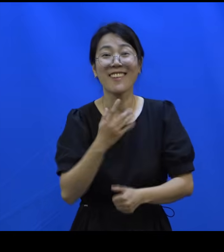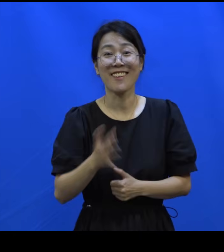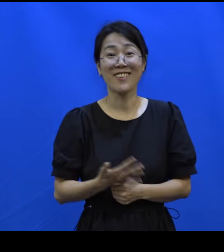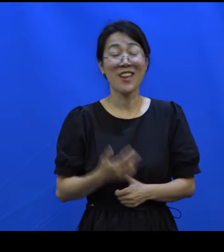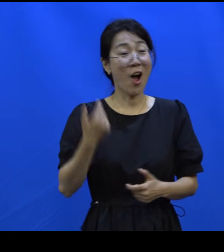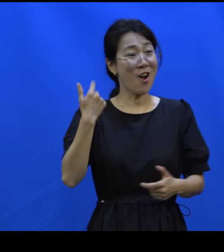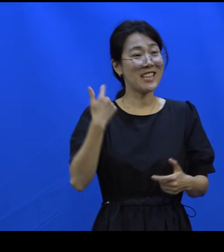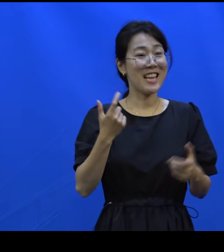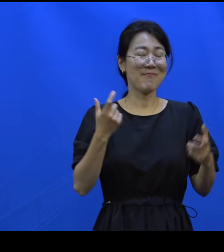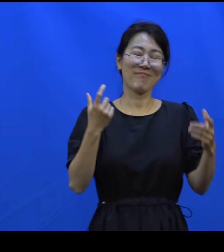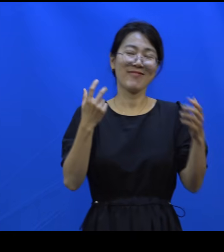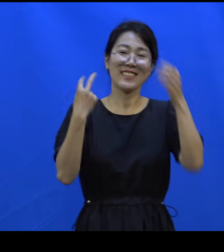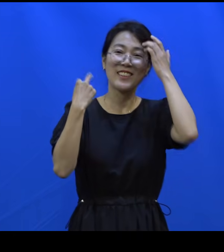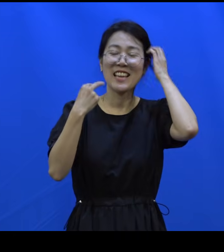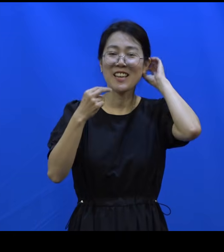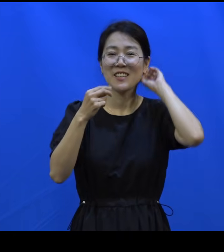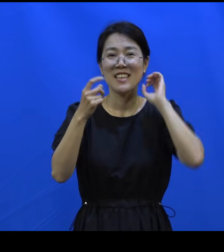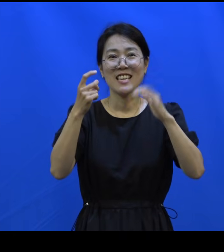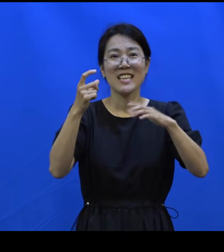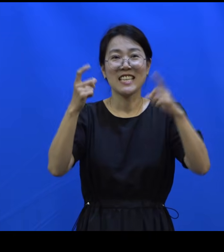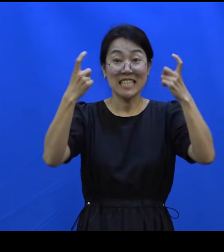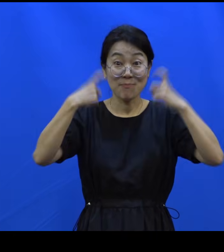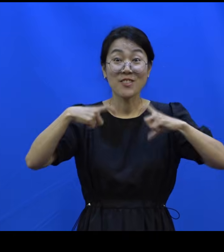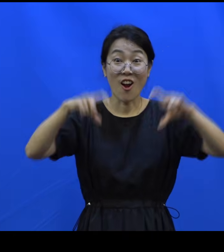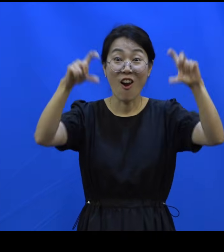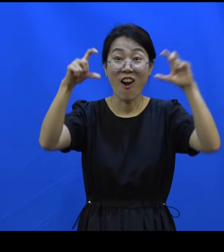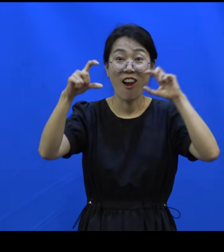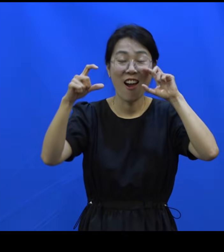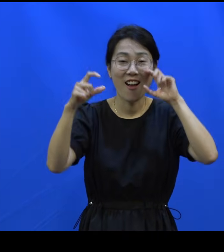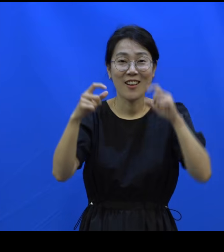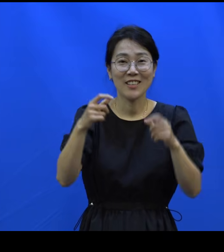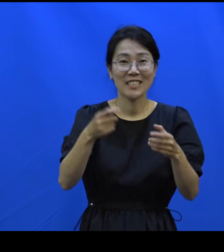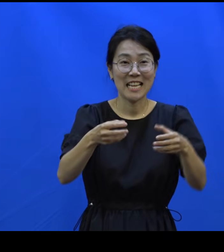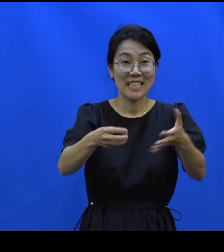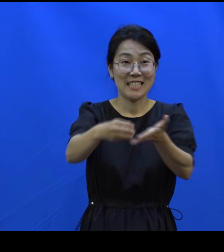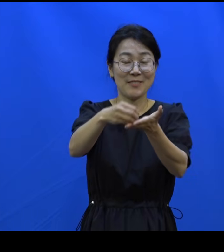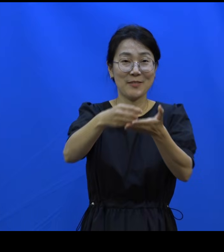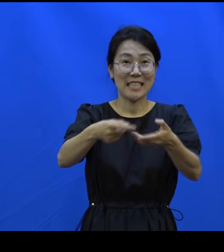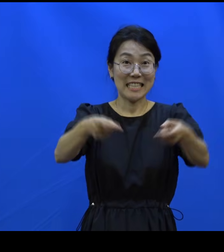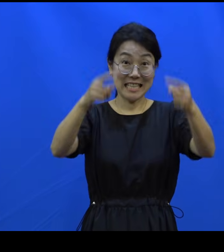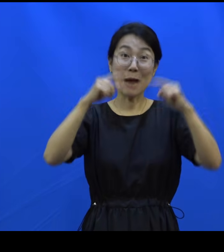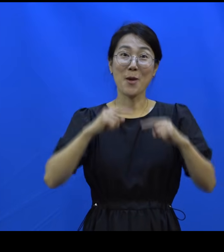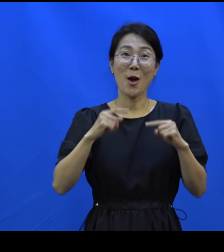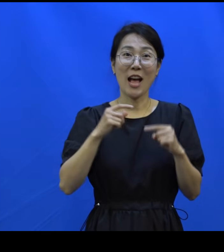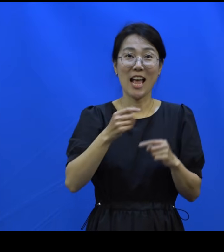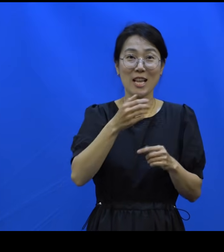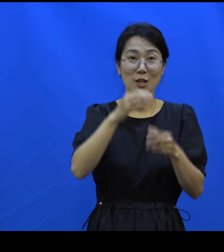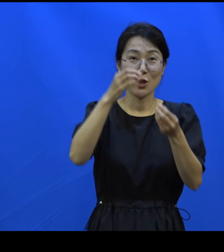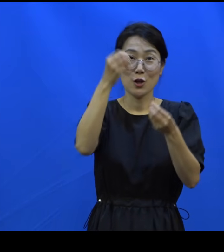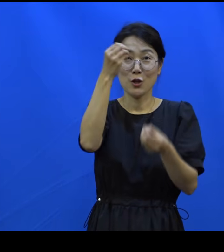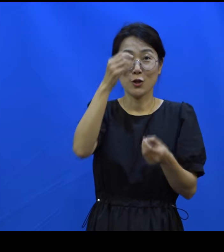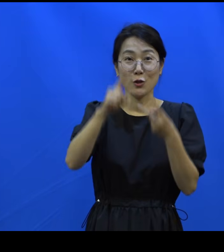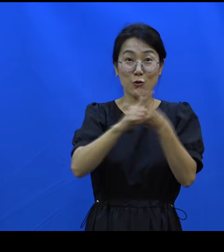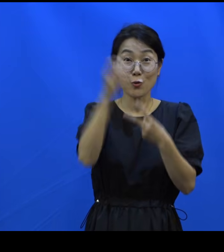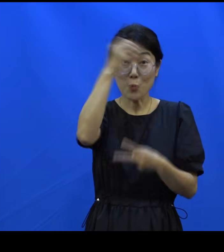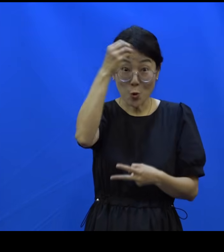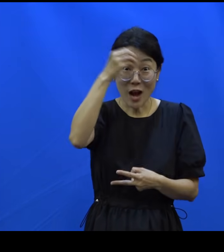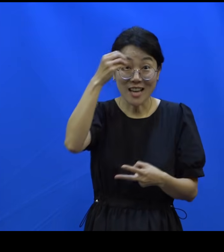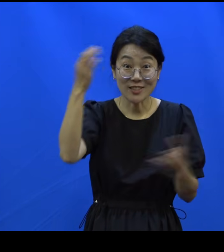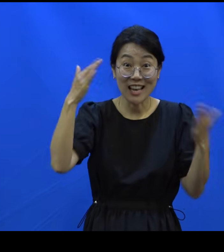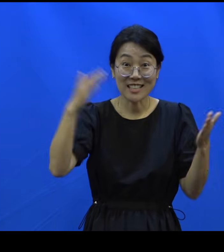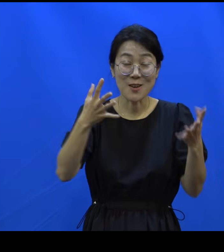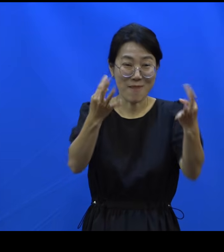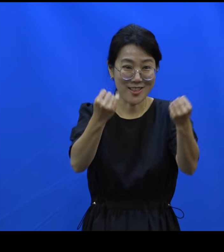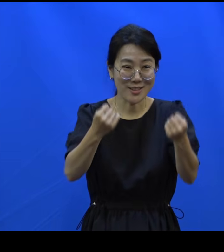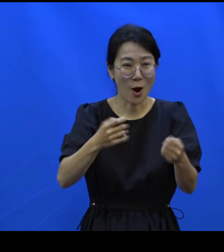철회하는데 중고등부 아이들에게 이번에 이제 이게 한 6월달 돼서 치킨을 한번 사야 되겠다. 치킨을 쏘려고 내가 했는데